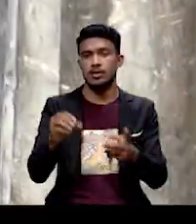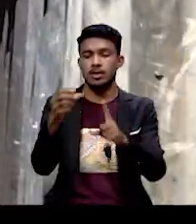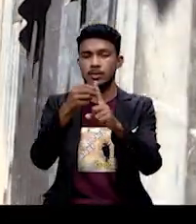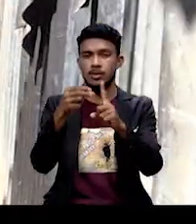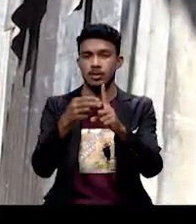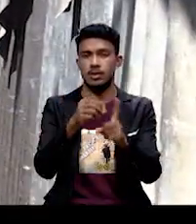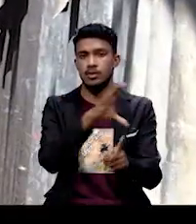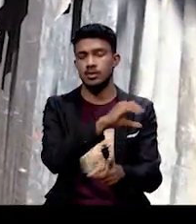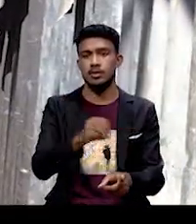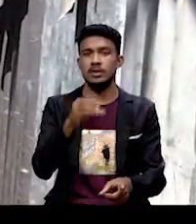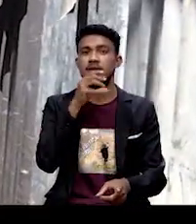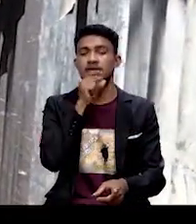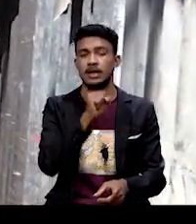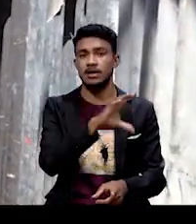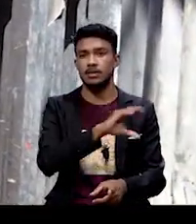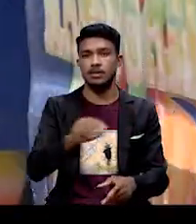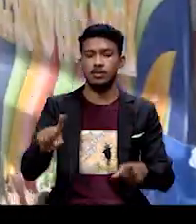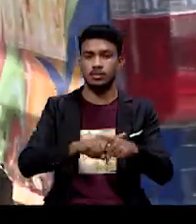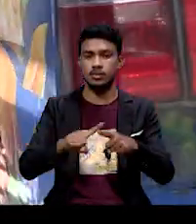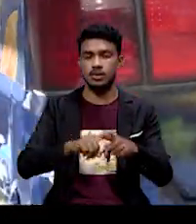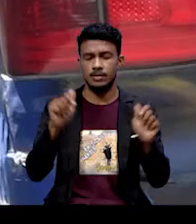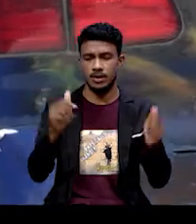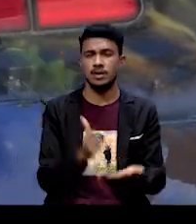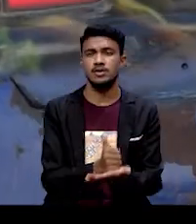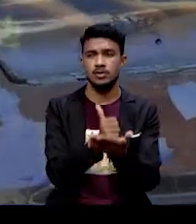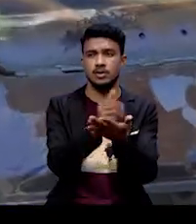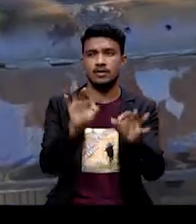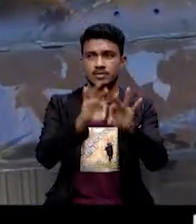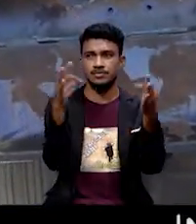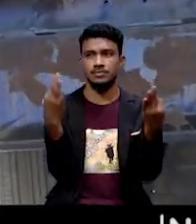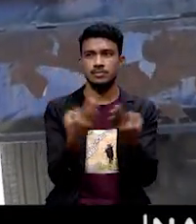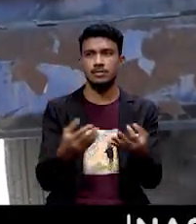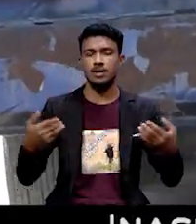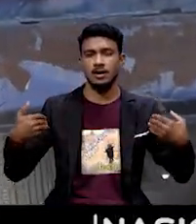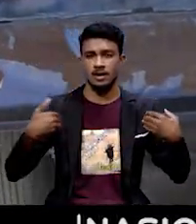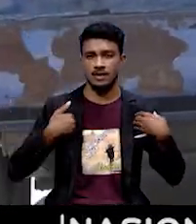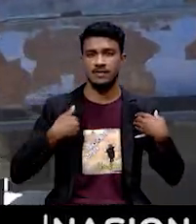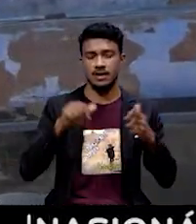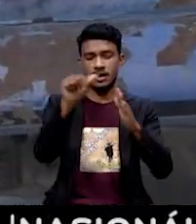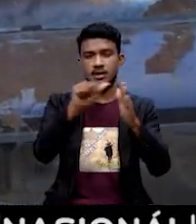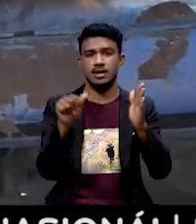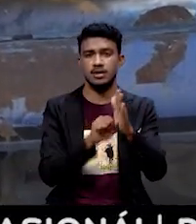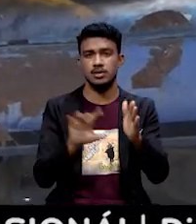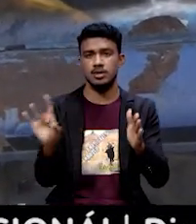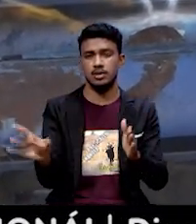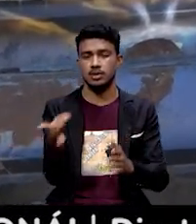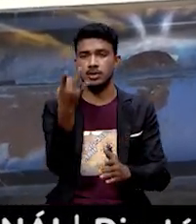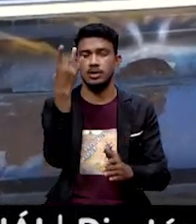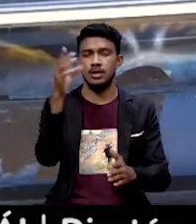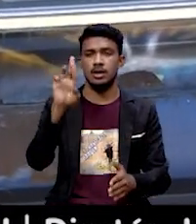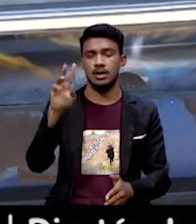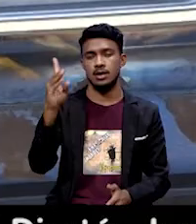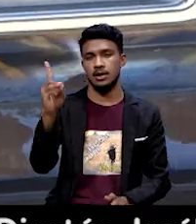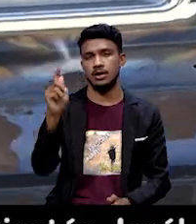pulsa hodi sustenta necesidade familia niang. Iha artigo sanulu resing walu konstitusaun